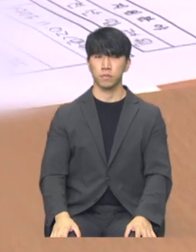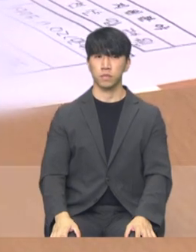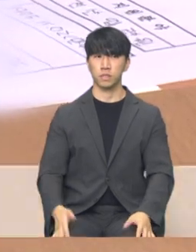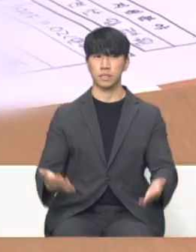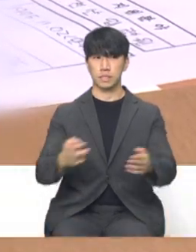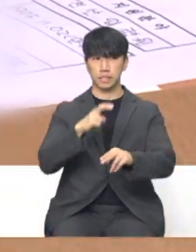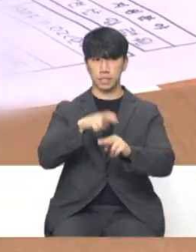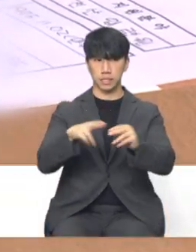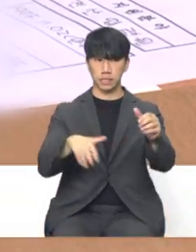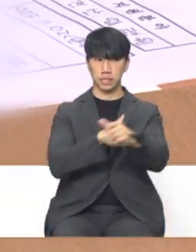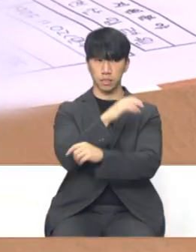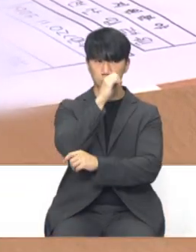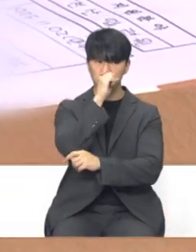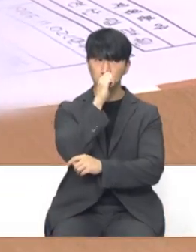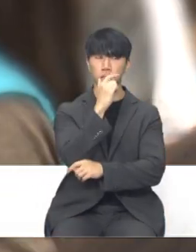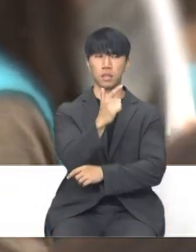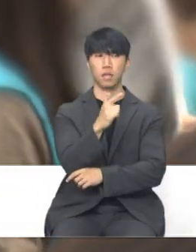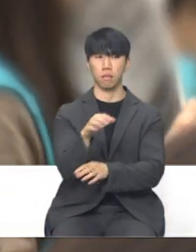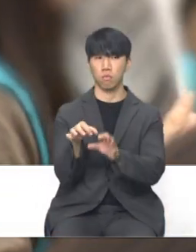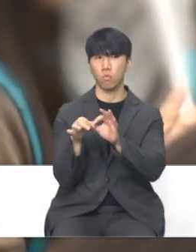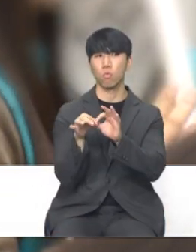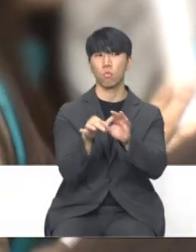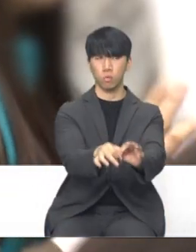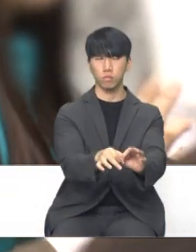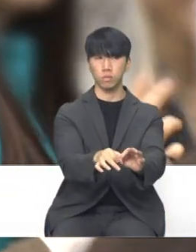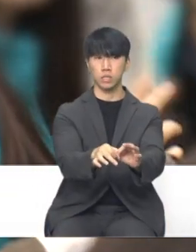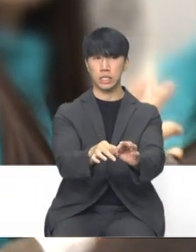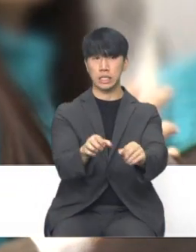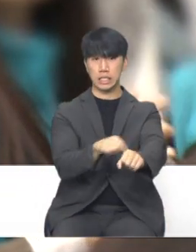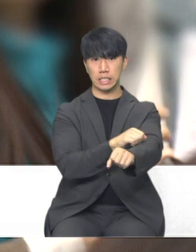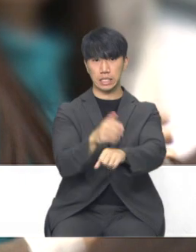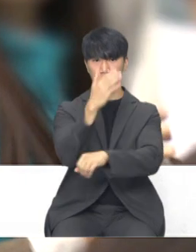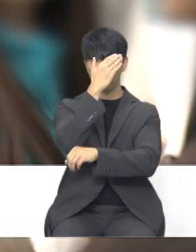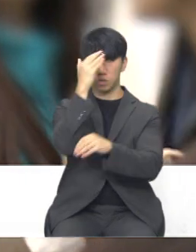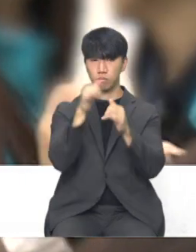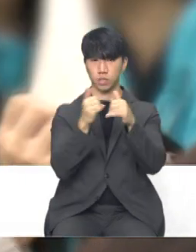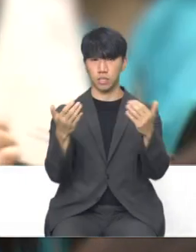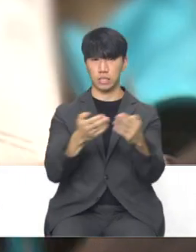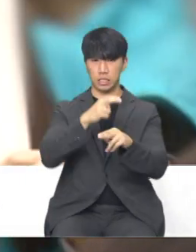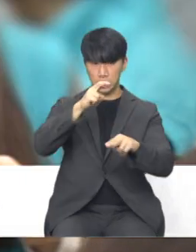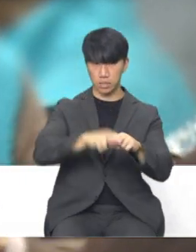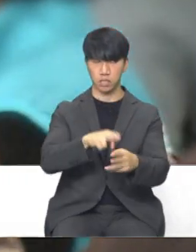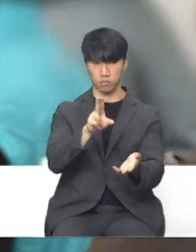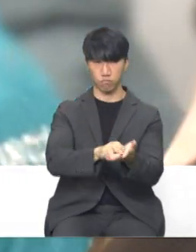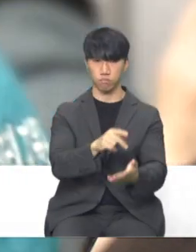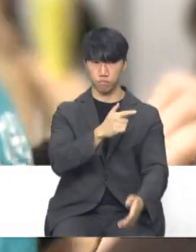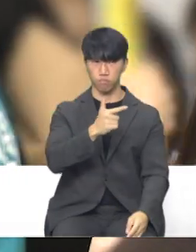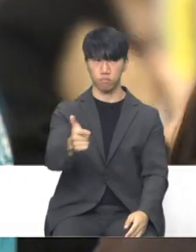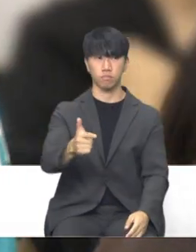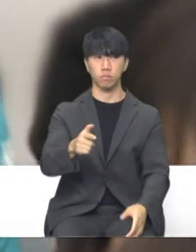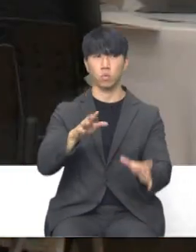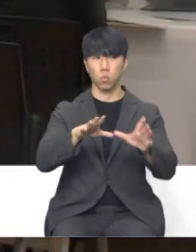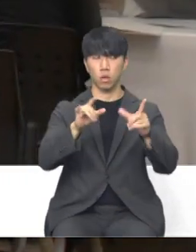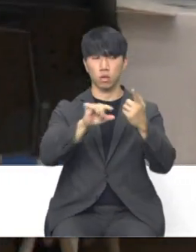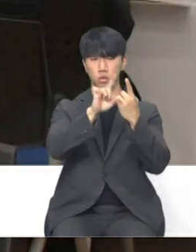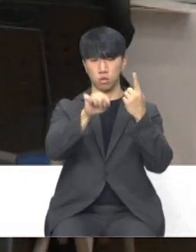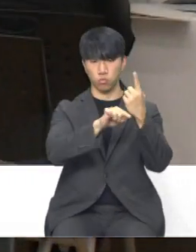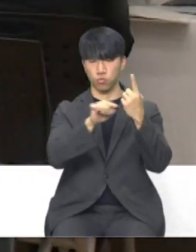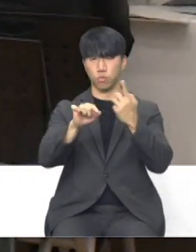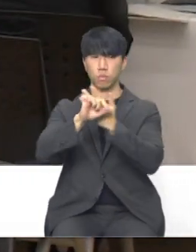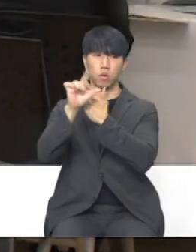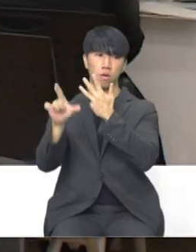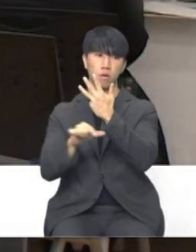일자리 상황이 악화일로를 걷고 있습니다. 특히 청년 일자리가 심각합니다. 올해 1월부터